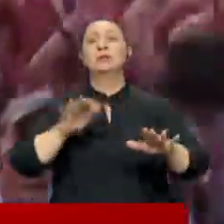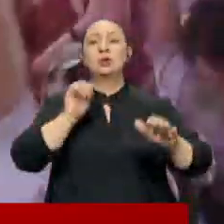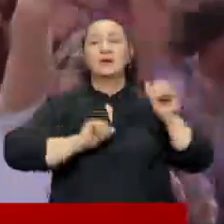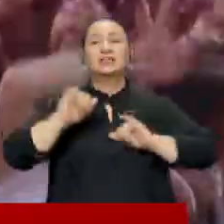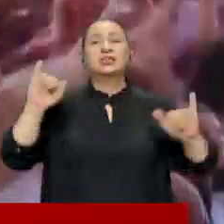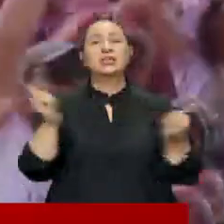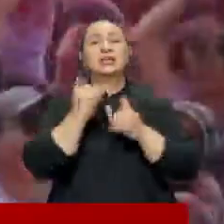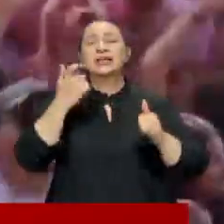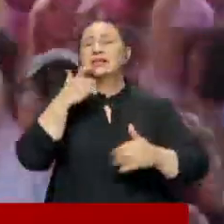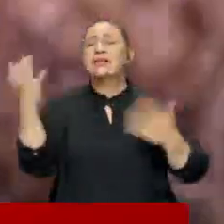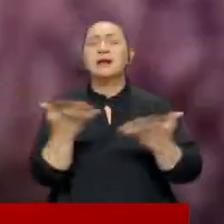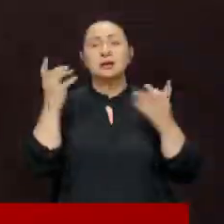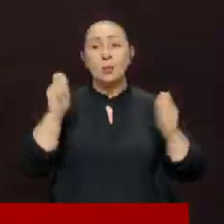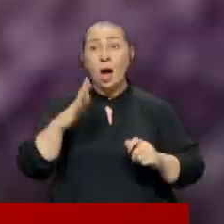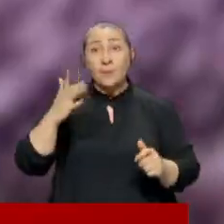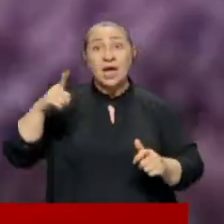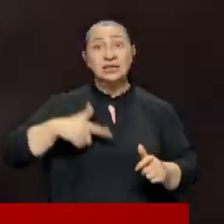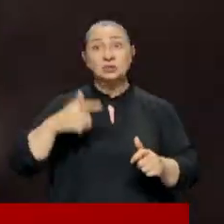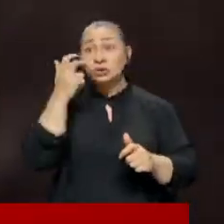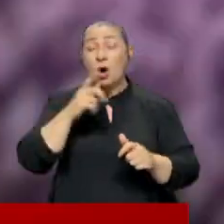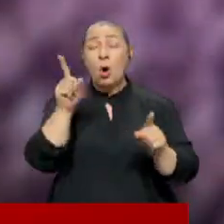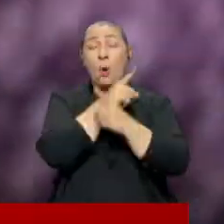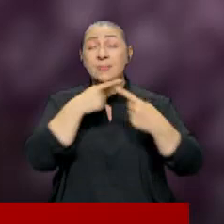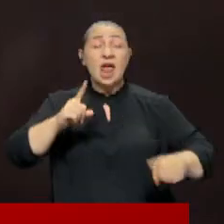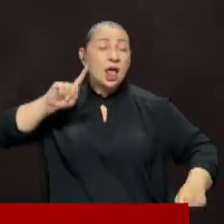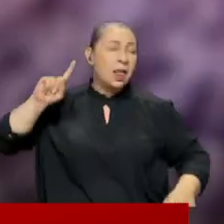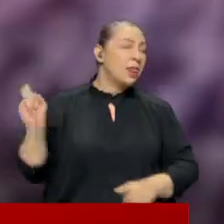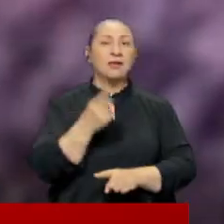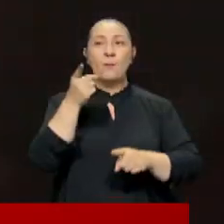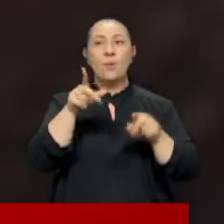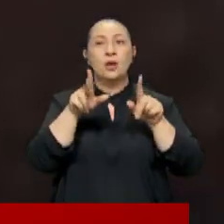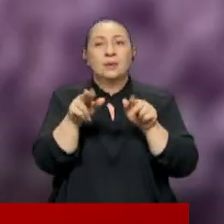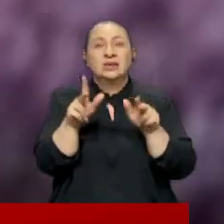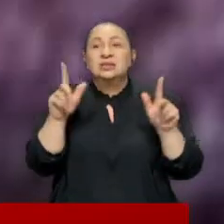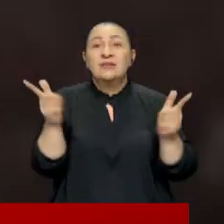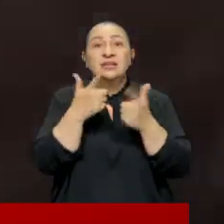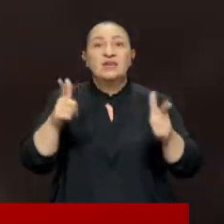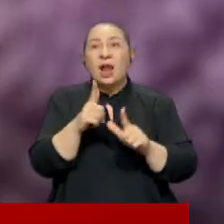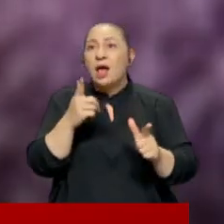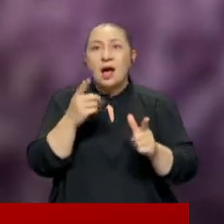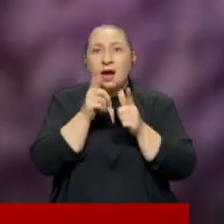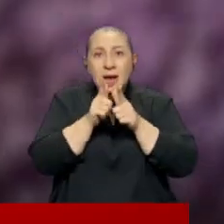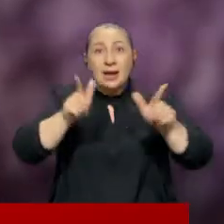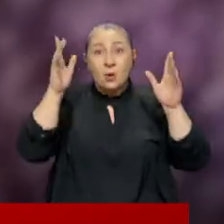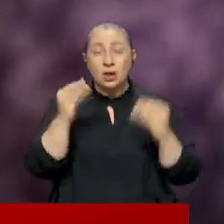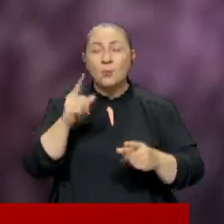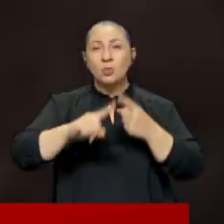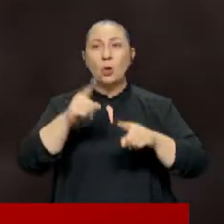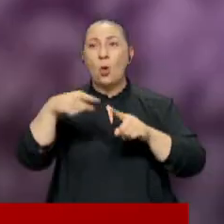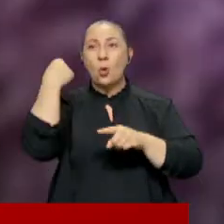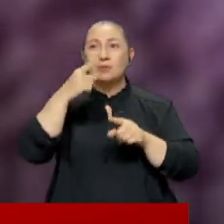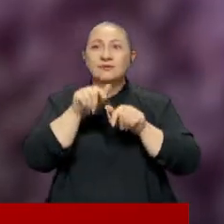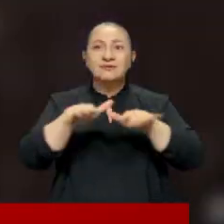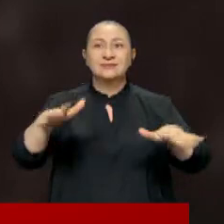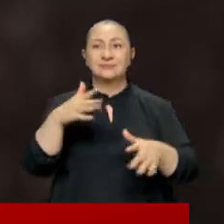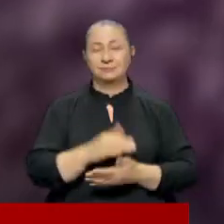Üniversitelerin şenlikleri yıllardır yapılıyor ama İzmir Marşı on binlerle ilk kez böylesine şenliklere damga vururken siyasette o görüntüleri